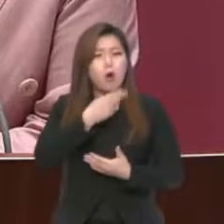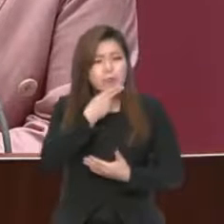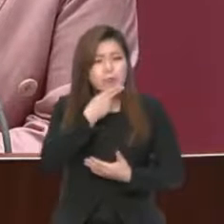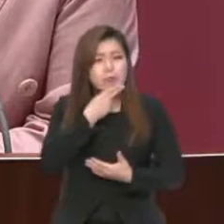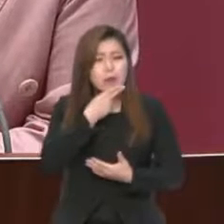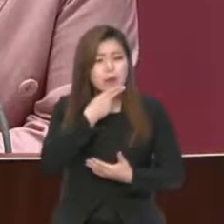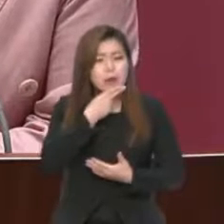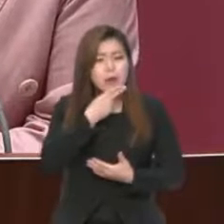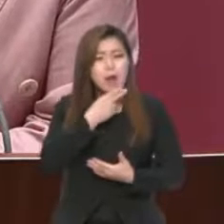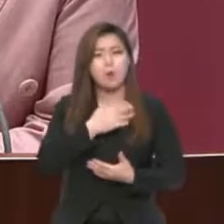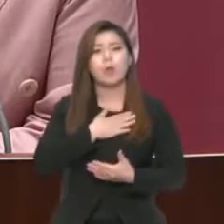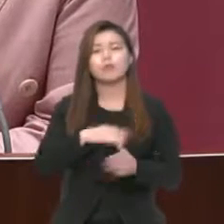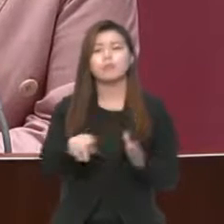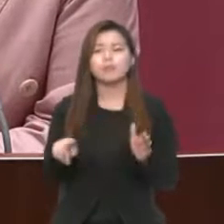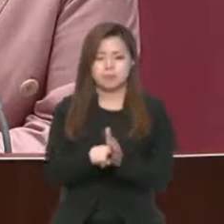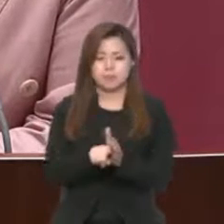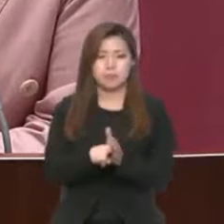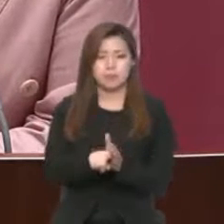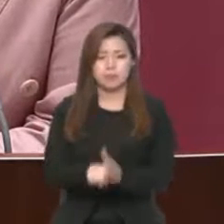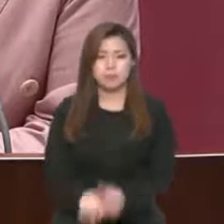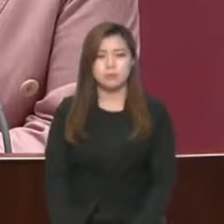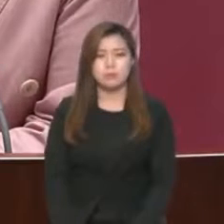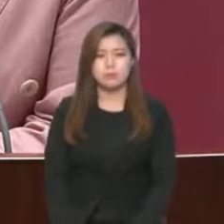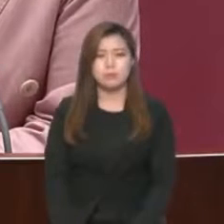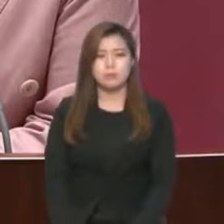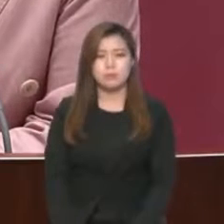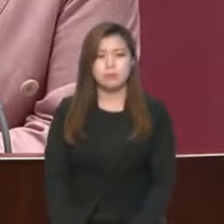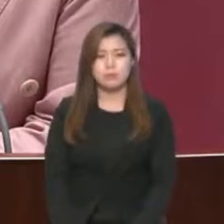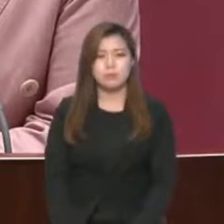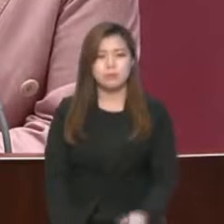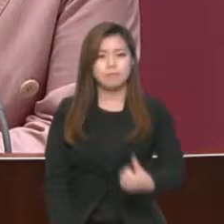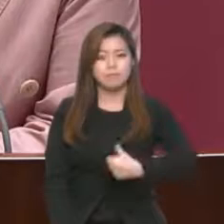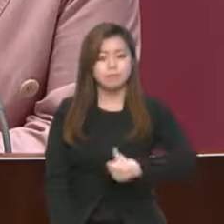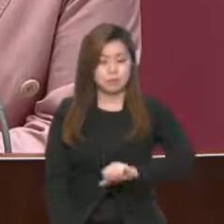라고 믿습니다. 아드님이